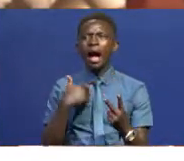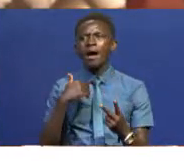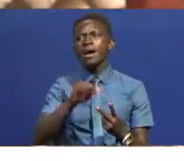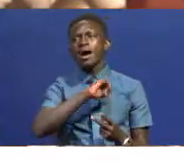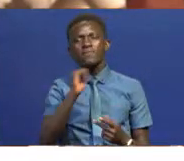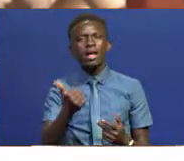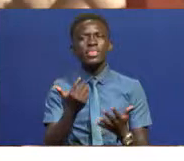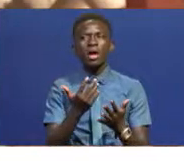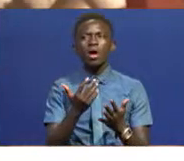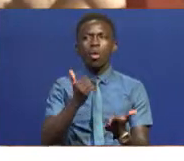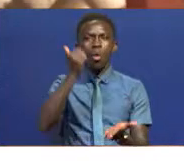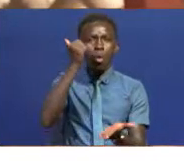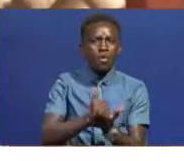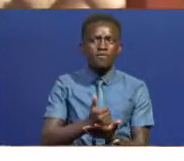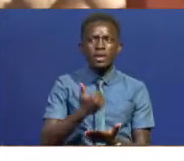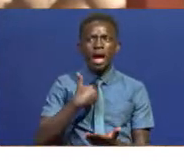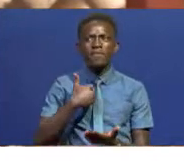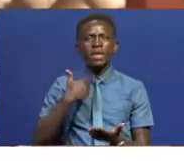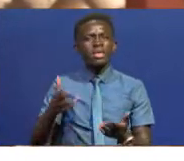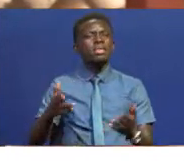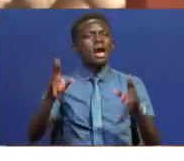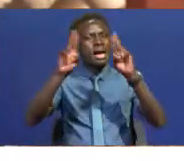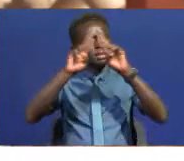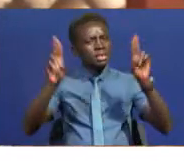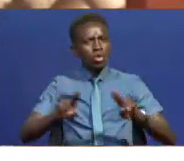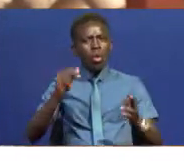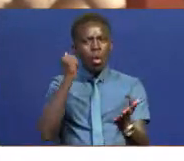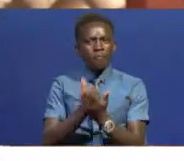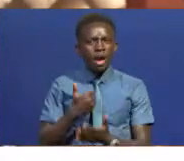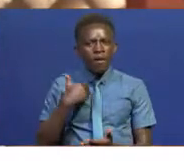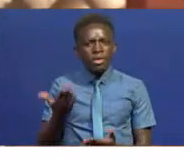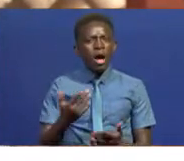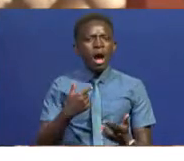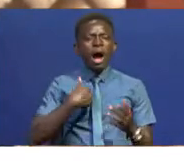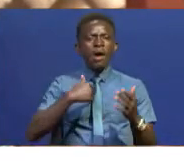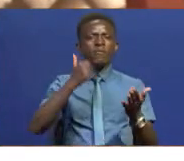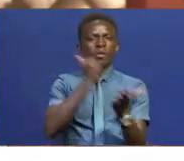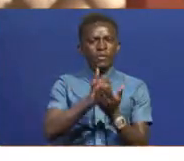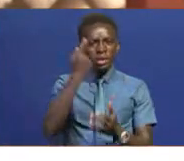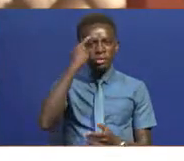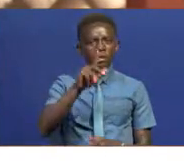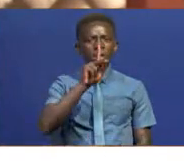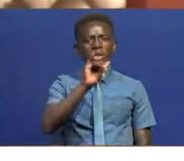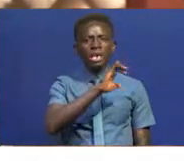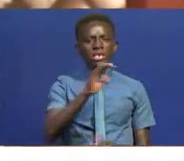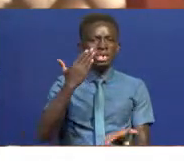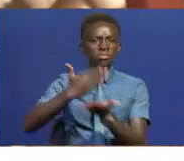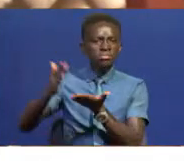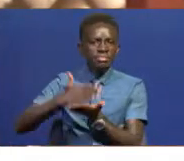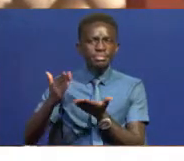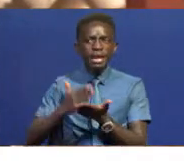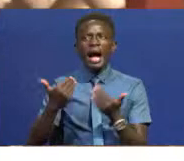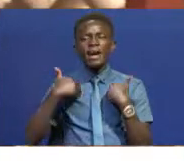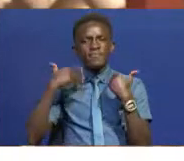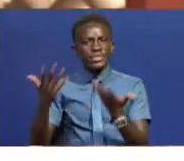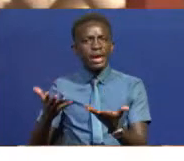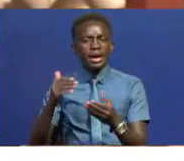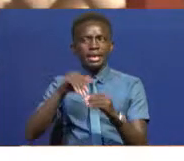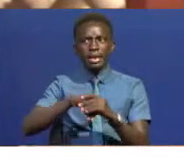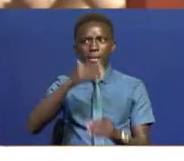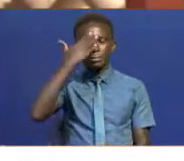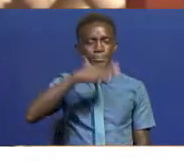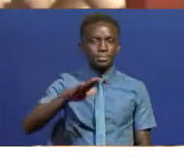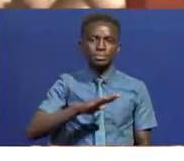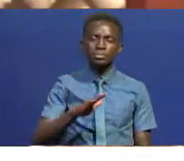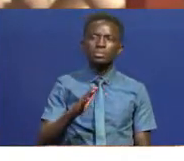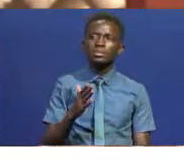iko intercontinental offices, ziko ofisi za ambazo ni KICC zimekodishwa, siko ofisi katika bunge.